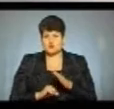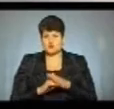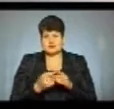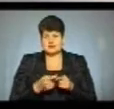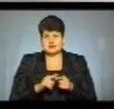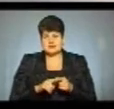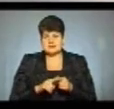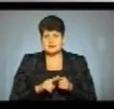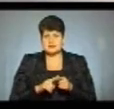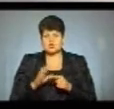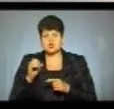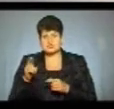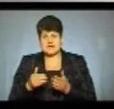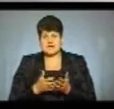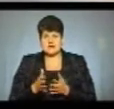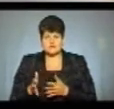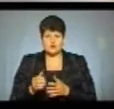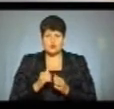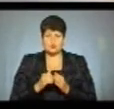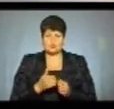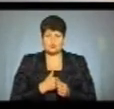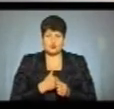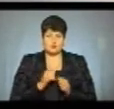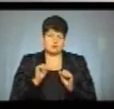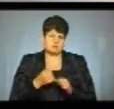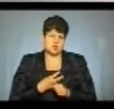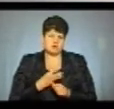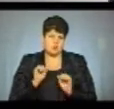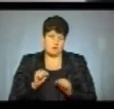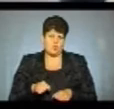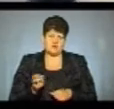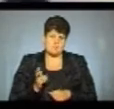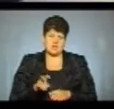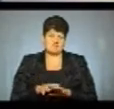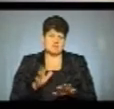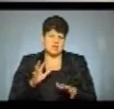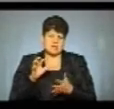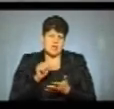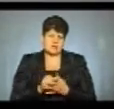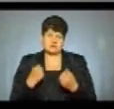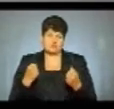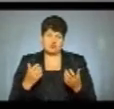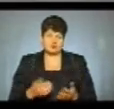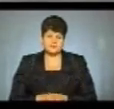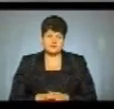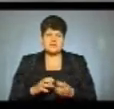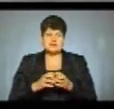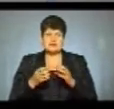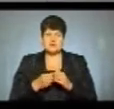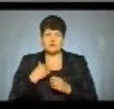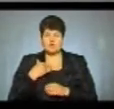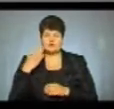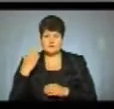десь перетинається соціальна сфера. Кожен хоче, бажаючий може прийти в зал, зайнятися спортом. За результатами